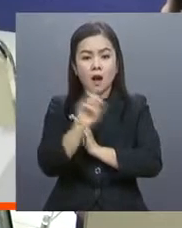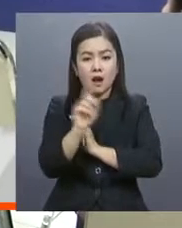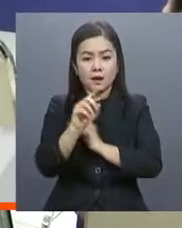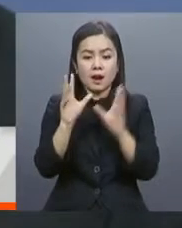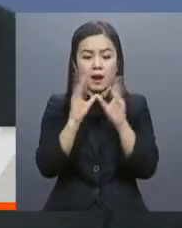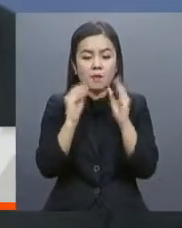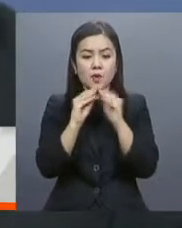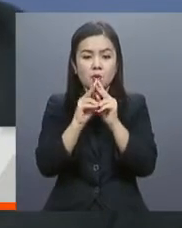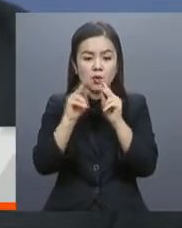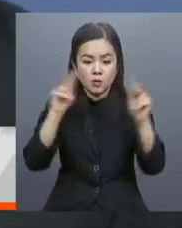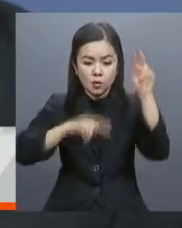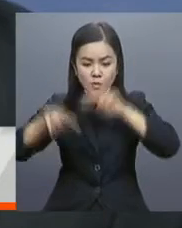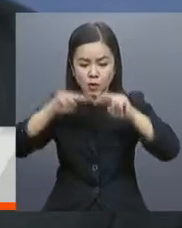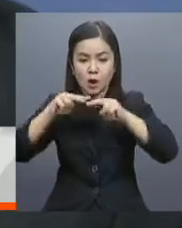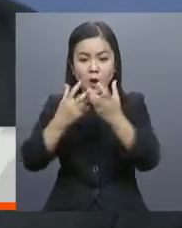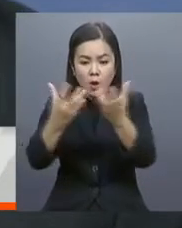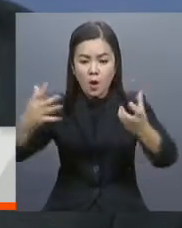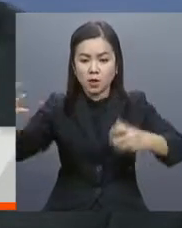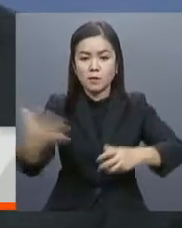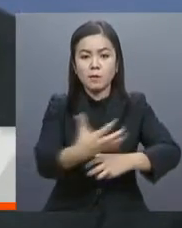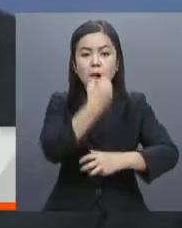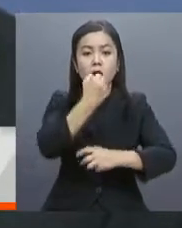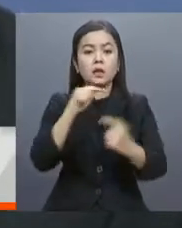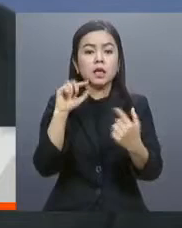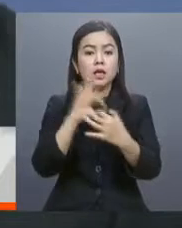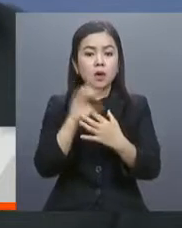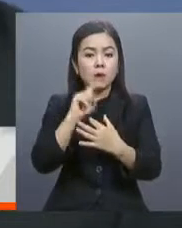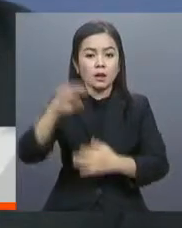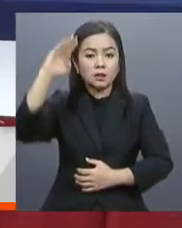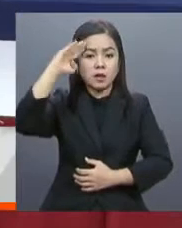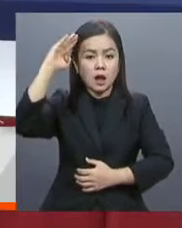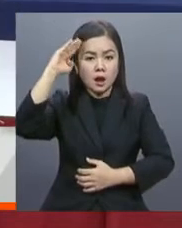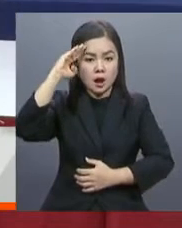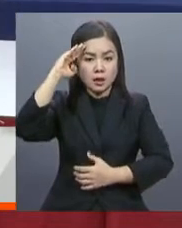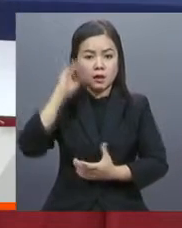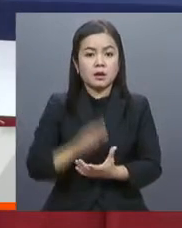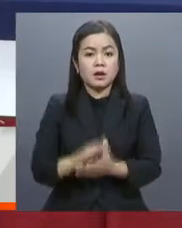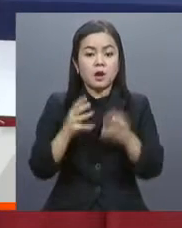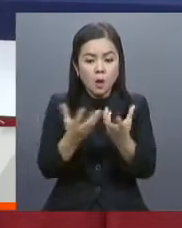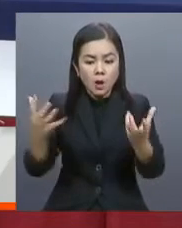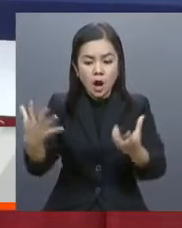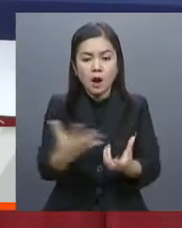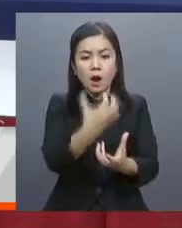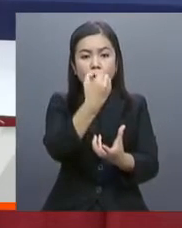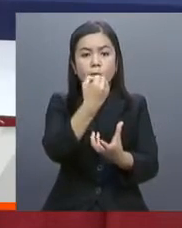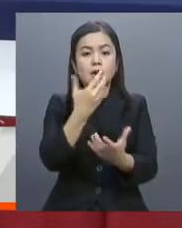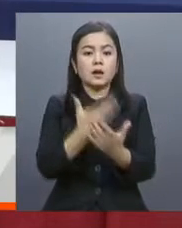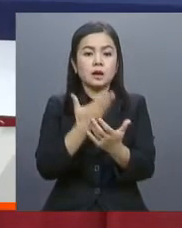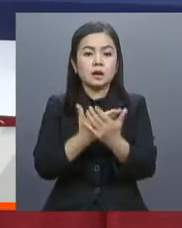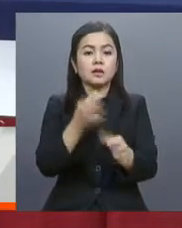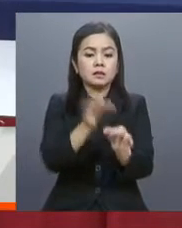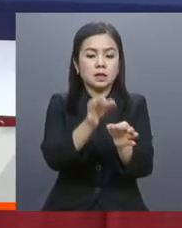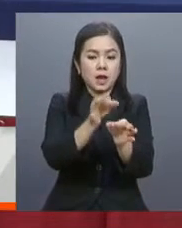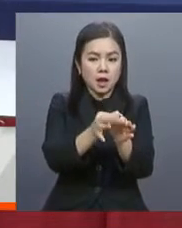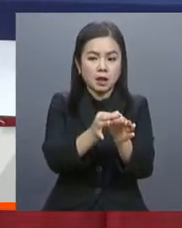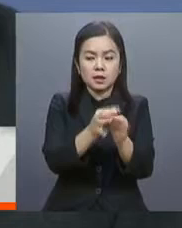การธุรกรรมให้ยึดทรัพย์สินพันธบตรีปรากมวารุณประภากับพวกเพิ่มเติม4รายการเป็นเงินในบัญชีธนาค